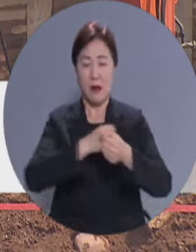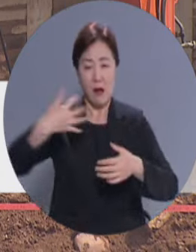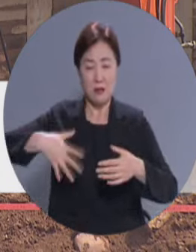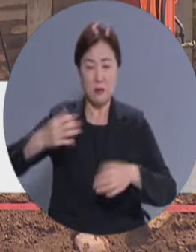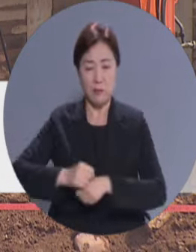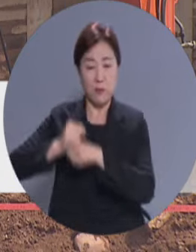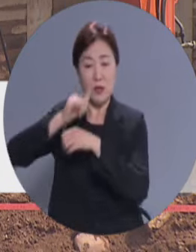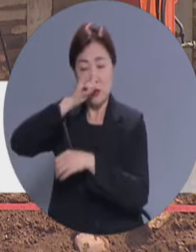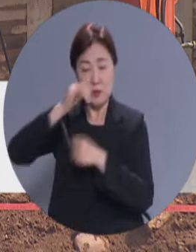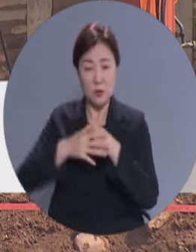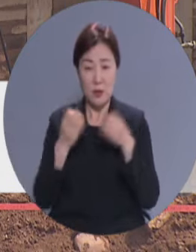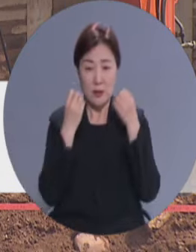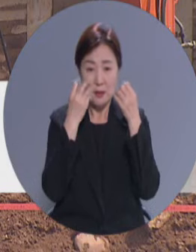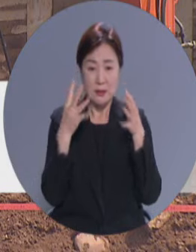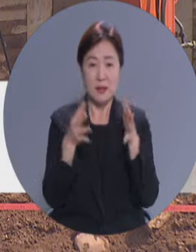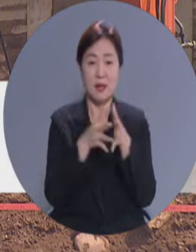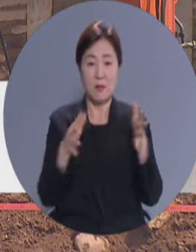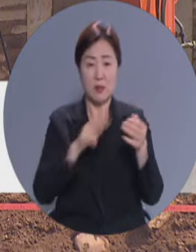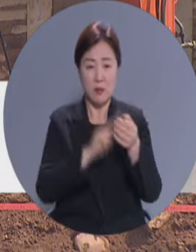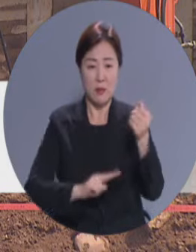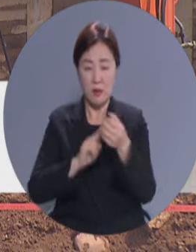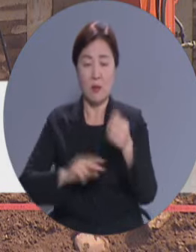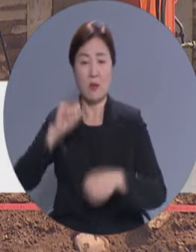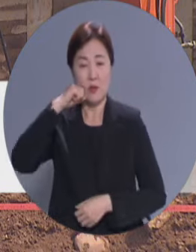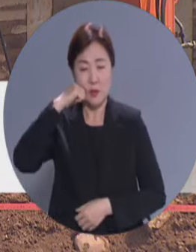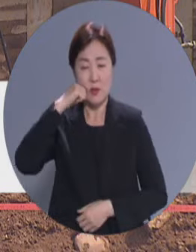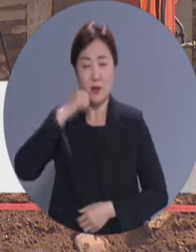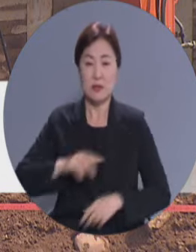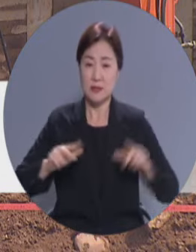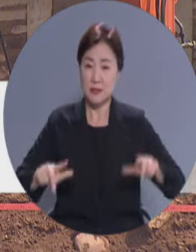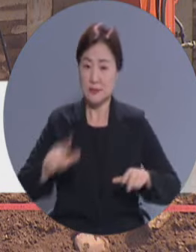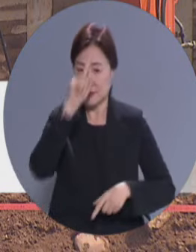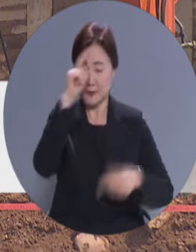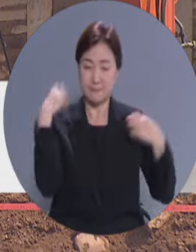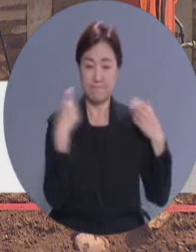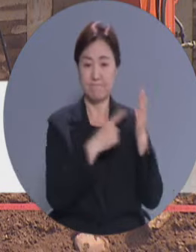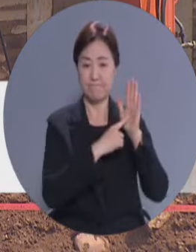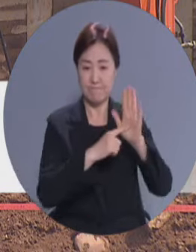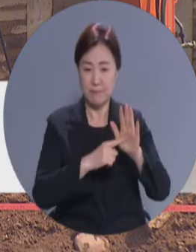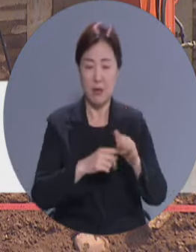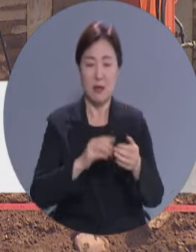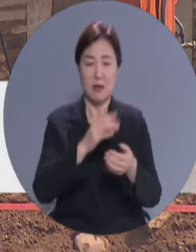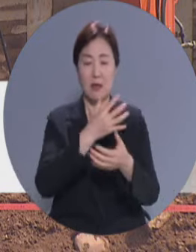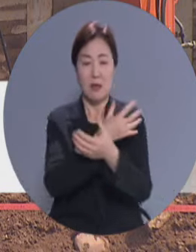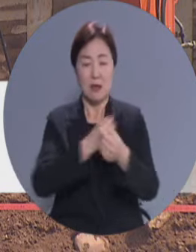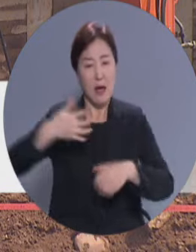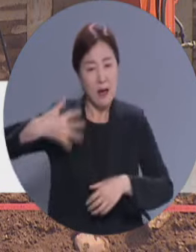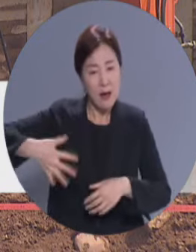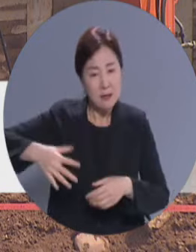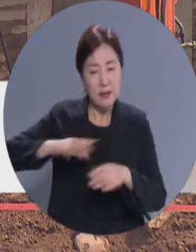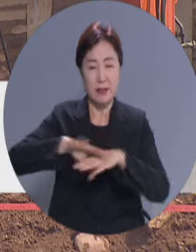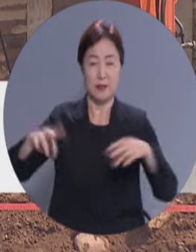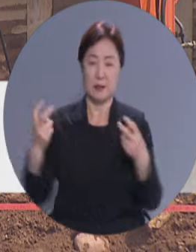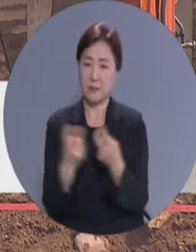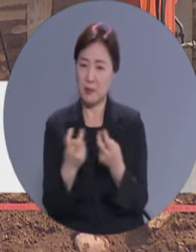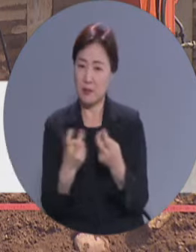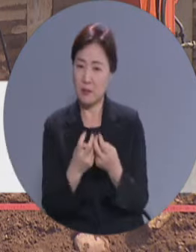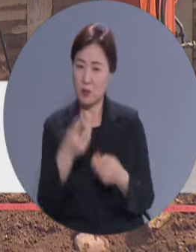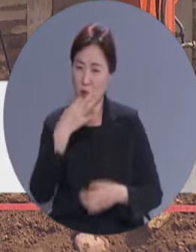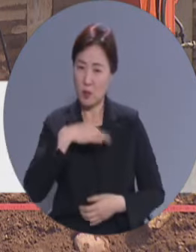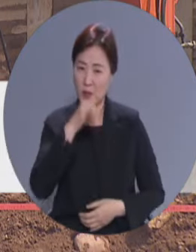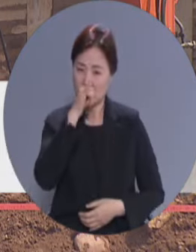분양 시장에도 찬바람이 불고 있는데요 최근 정부가 꺼내든 미분양 대책도 지역에선 효과가 있을지 의문이